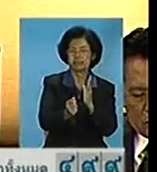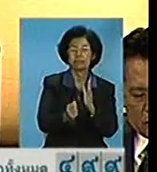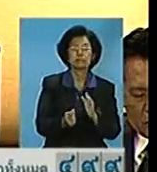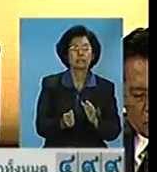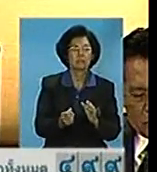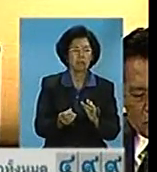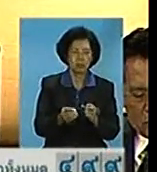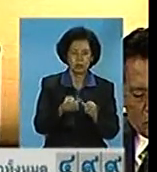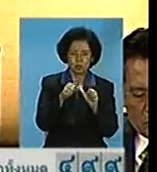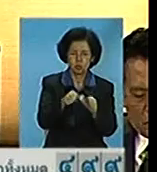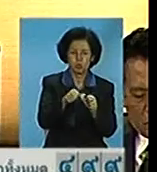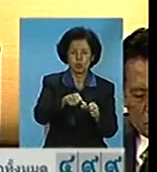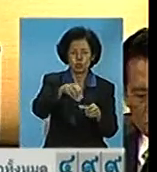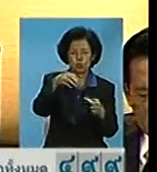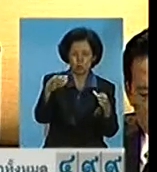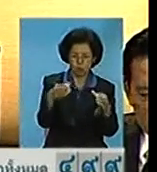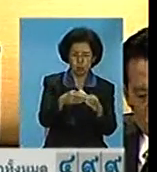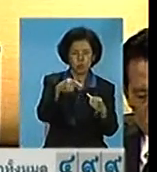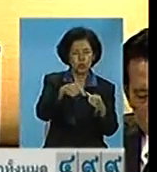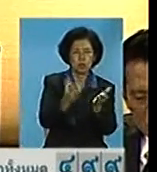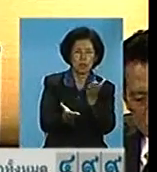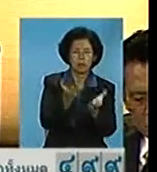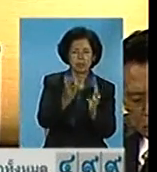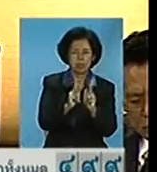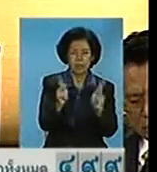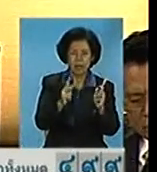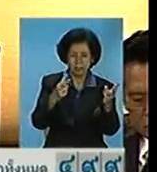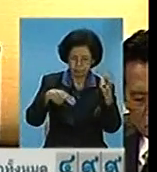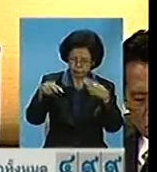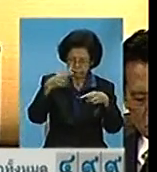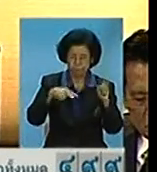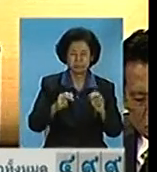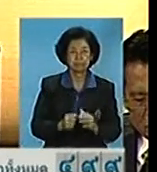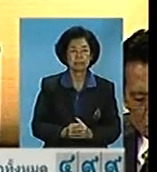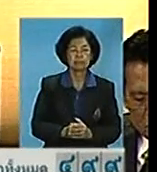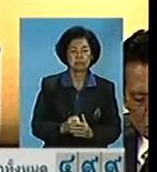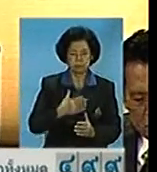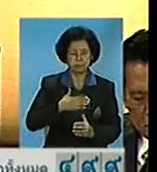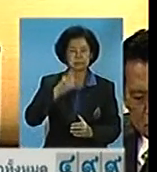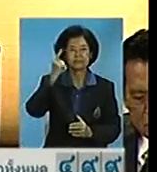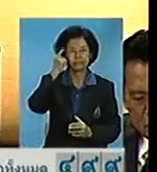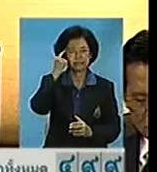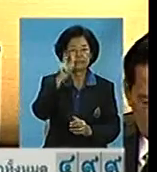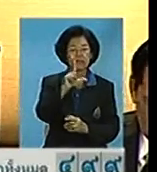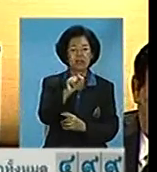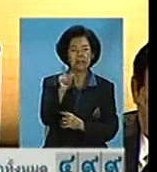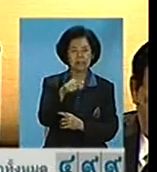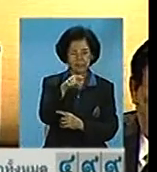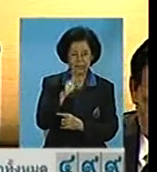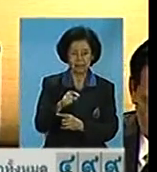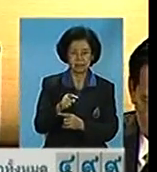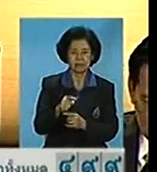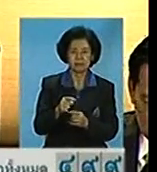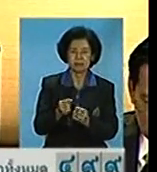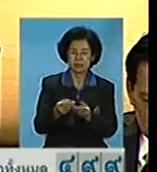ตั้งกองทุนอะไรก็อยู่ในนี้หมดแล้วแต่กรรมการจะพิจารณาผมคิดว่า 20% ที่เราตัดมาเนี่ยประมา